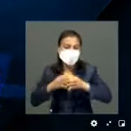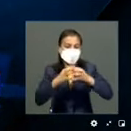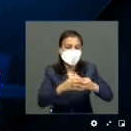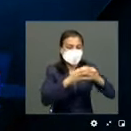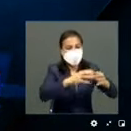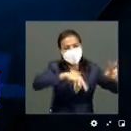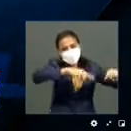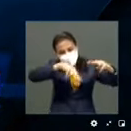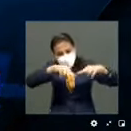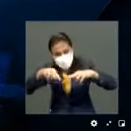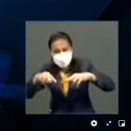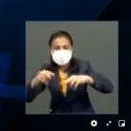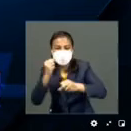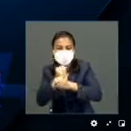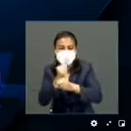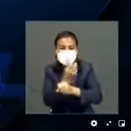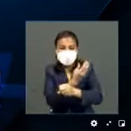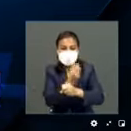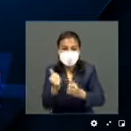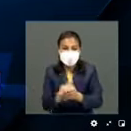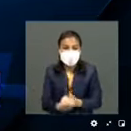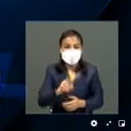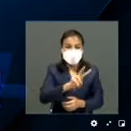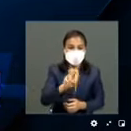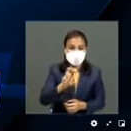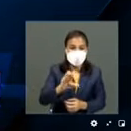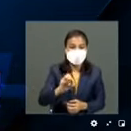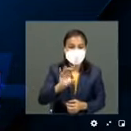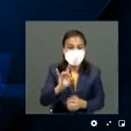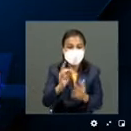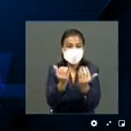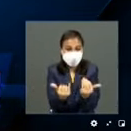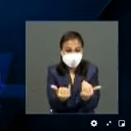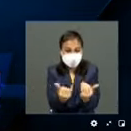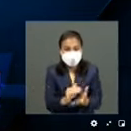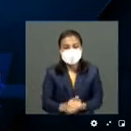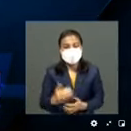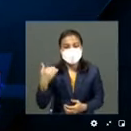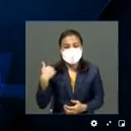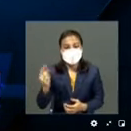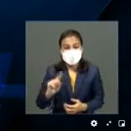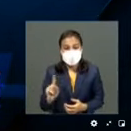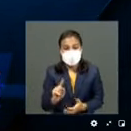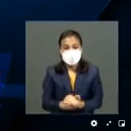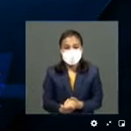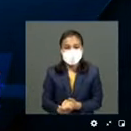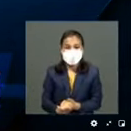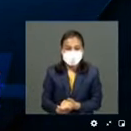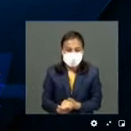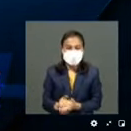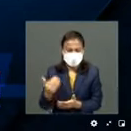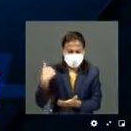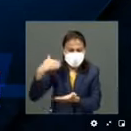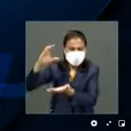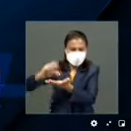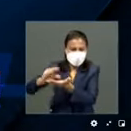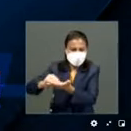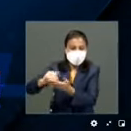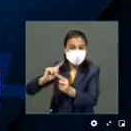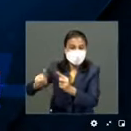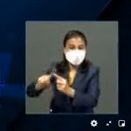ค่ะแล้วก็ตัวเลข258วันนี้เนี่ยในส่วนหนึ่งก็จะยังมีกลุ่มที่ยังรอเคลียร์ข้อมูลด้วยนะคะแต่